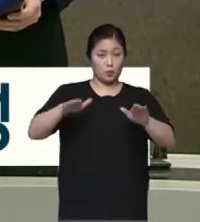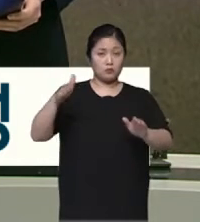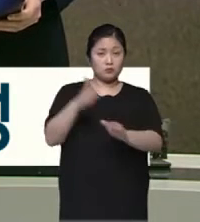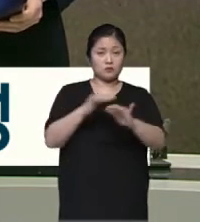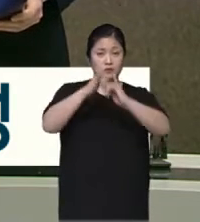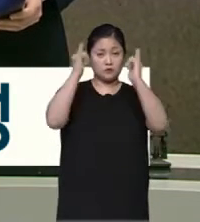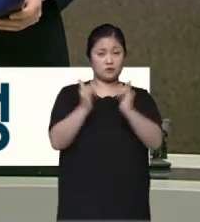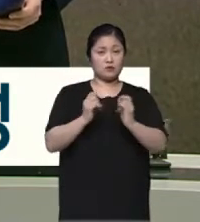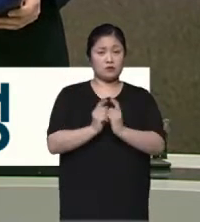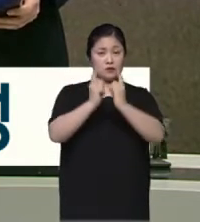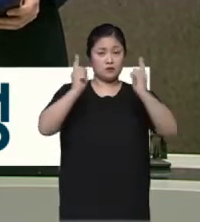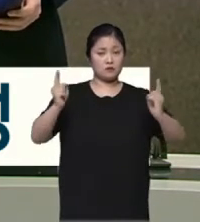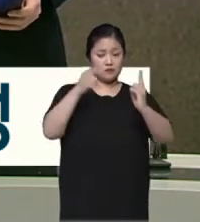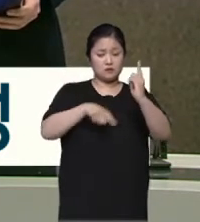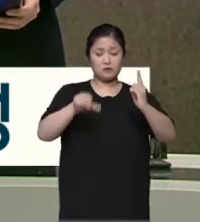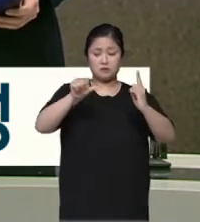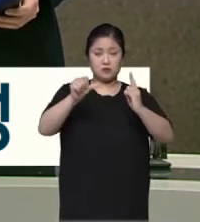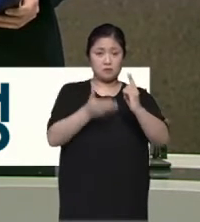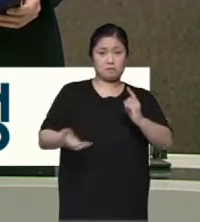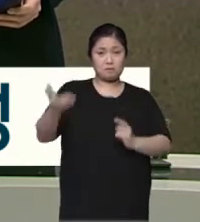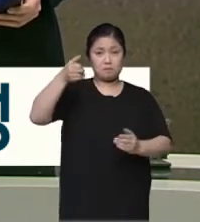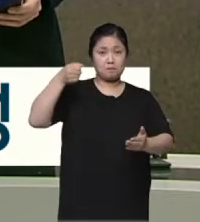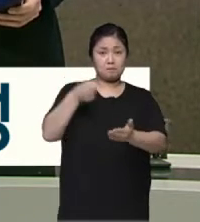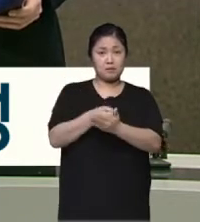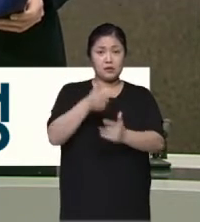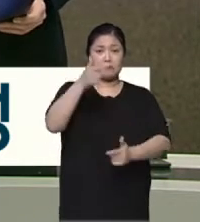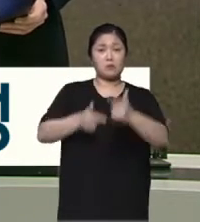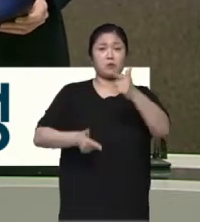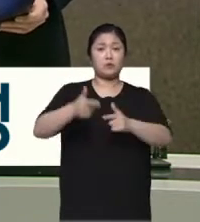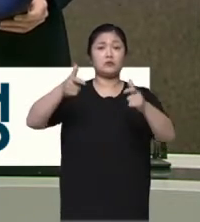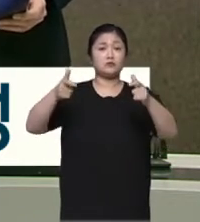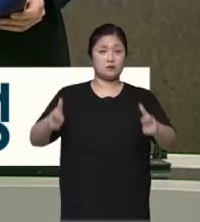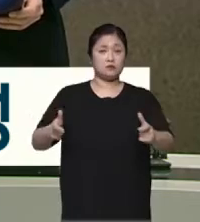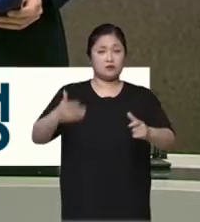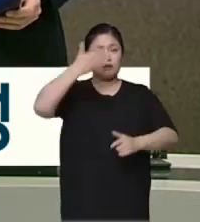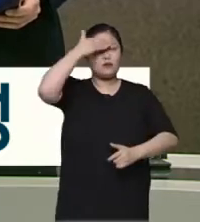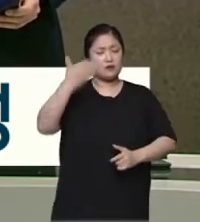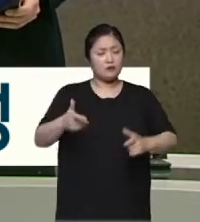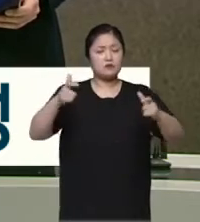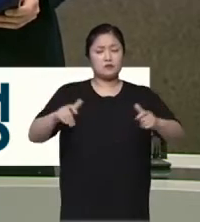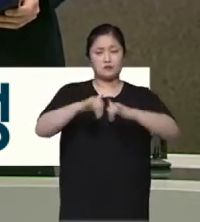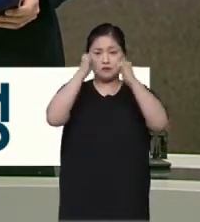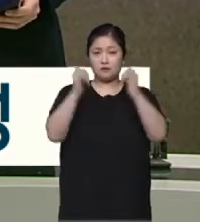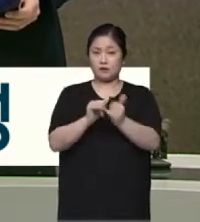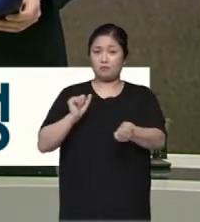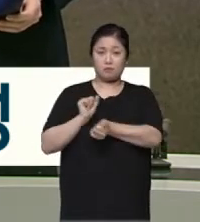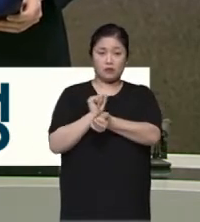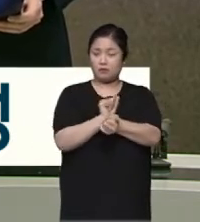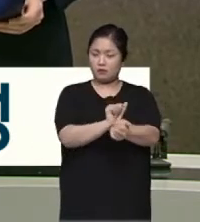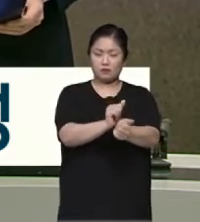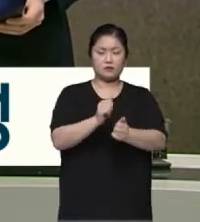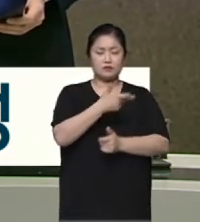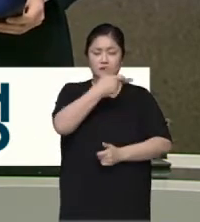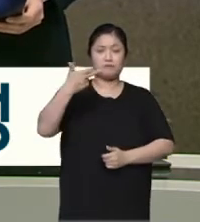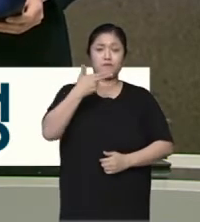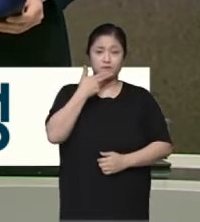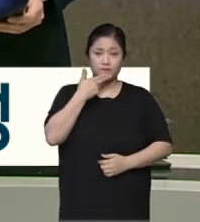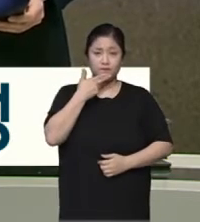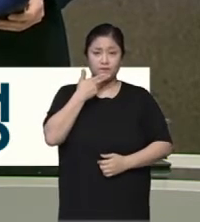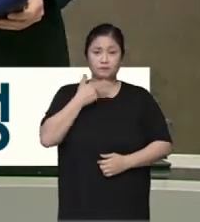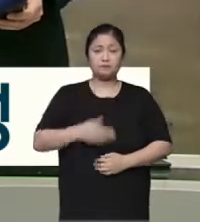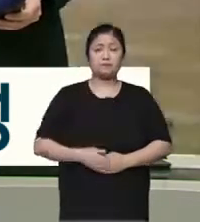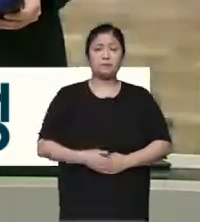오늘부터 사회적 거리두기 1.5단계로 격상된 목포 지역이 다행히 지역사회 확산으로 번지지는 않고